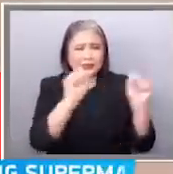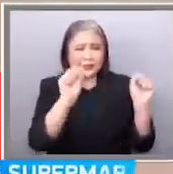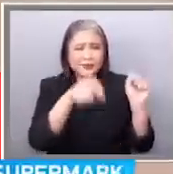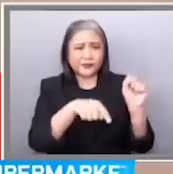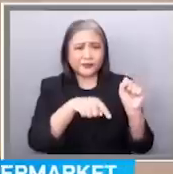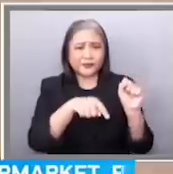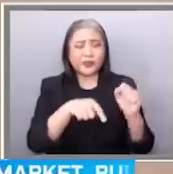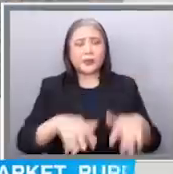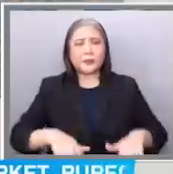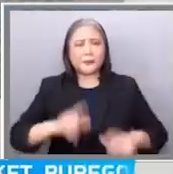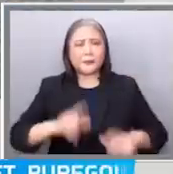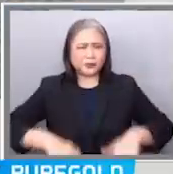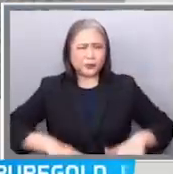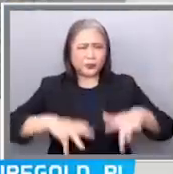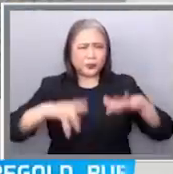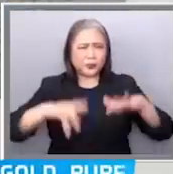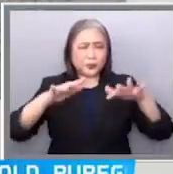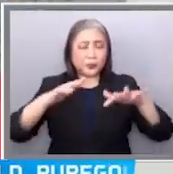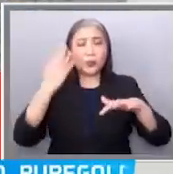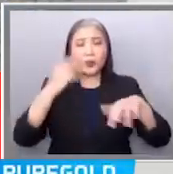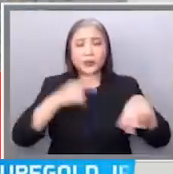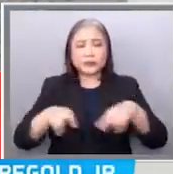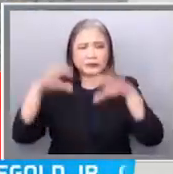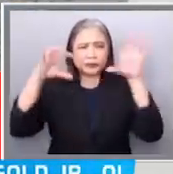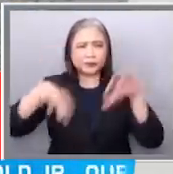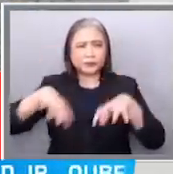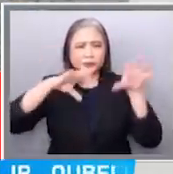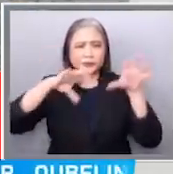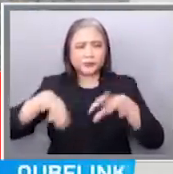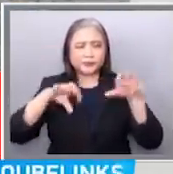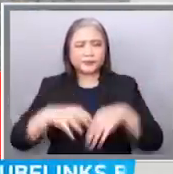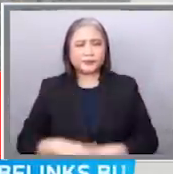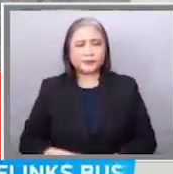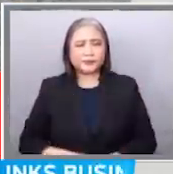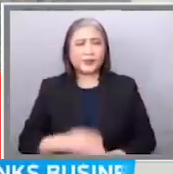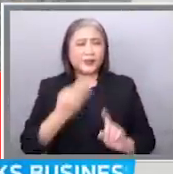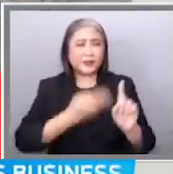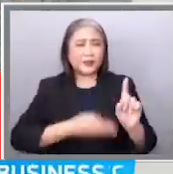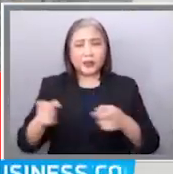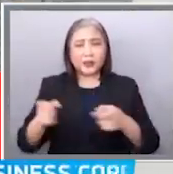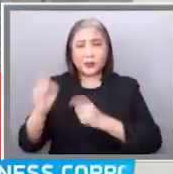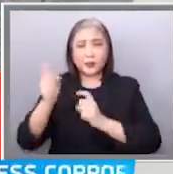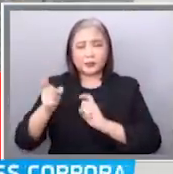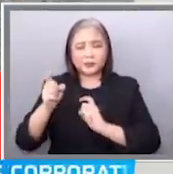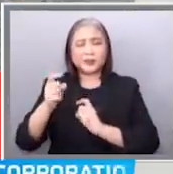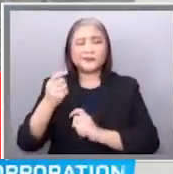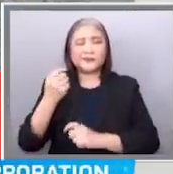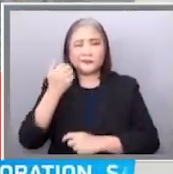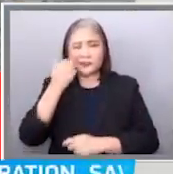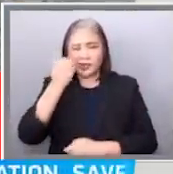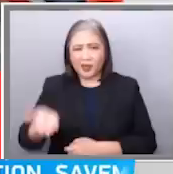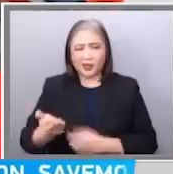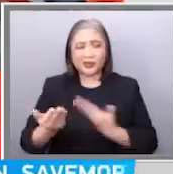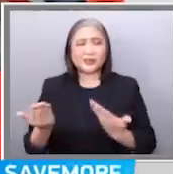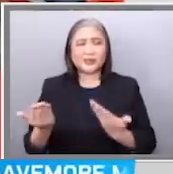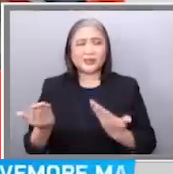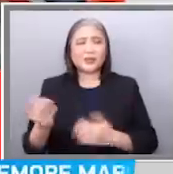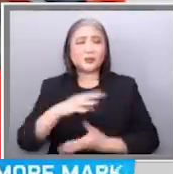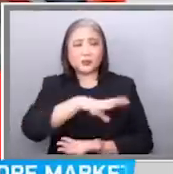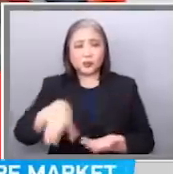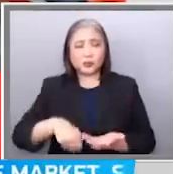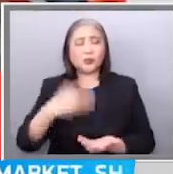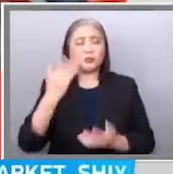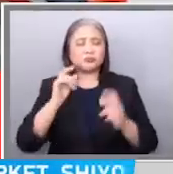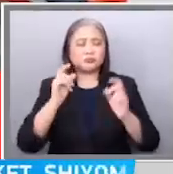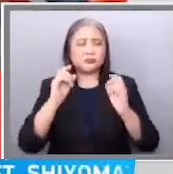patuloy na ulan dito. Nasawi ang isang mangingisda sa Castilla, Sursogon sa gitna ng pananalasa ng bagyo. Ayon sa mga otoridad,